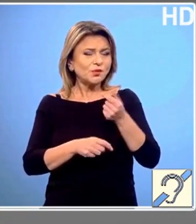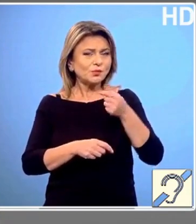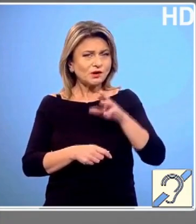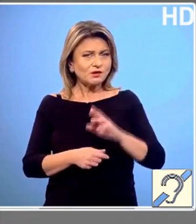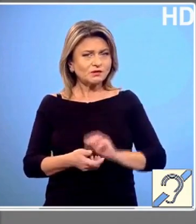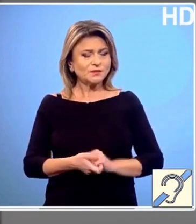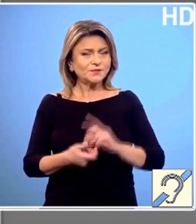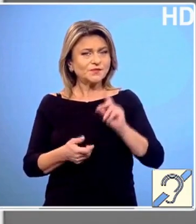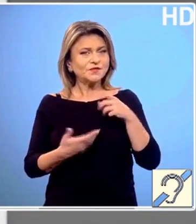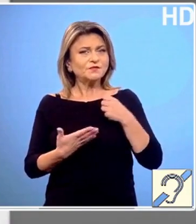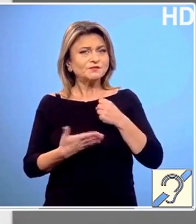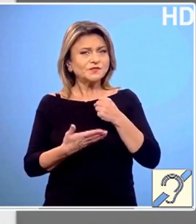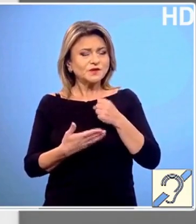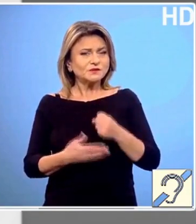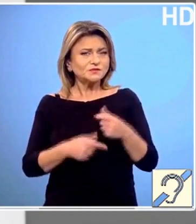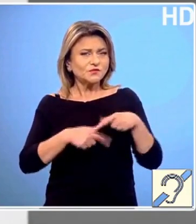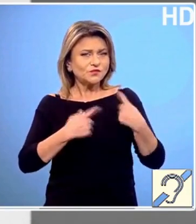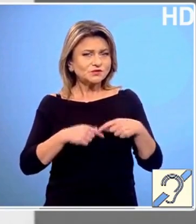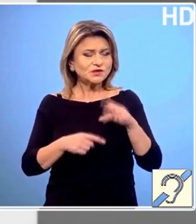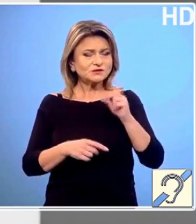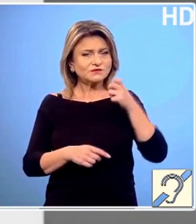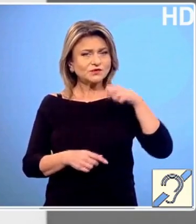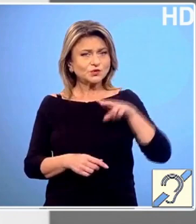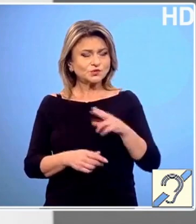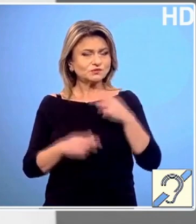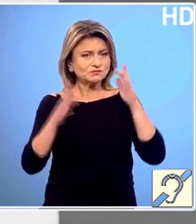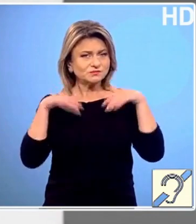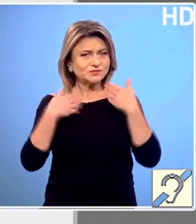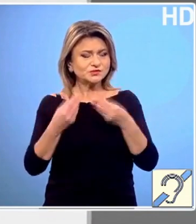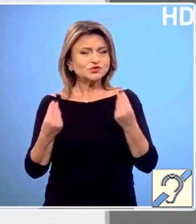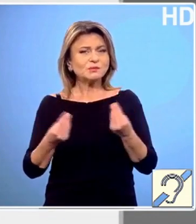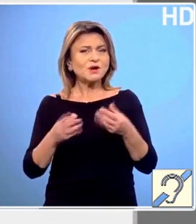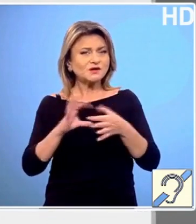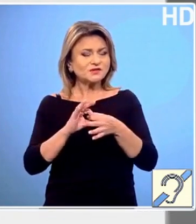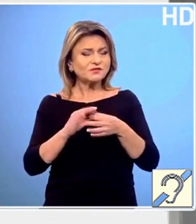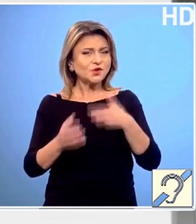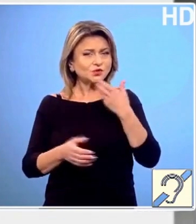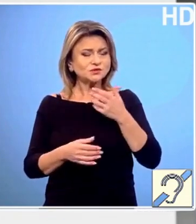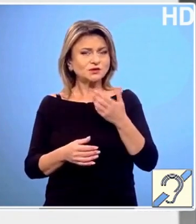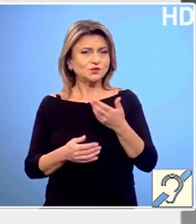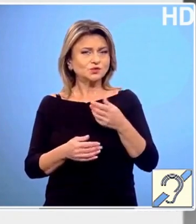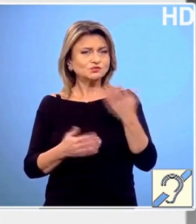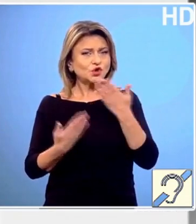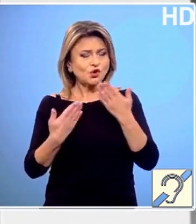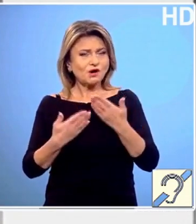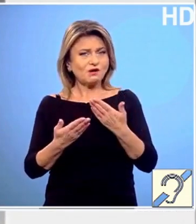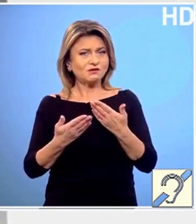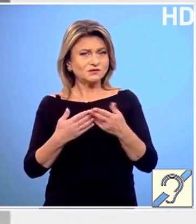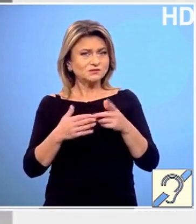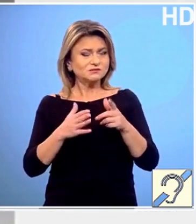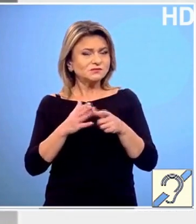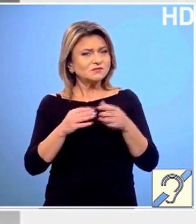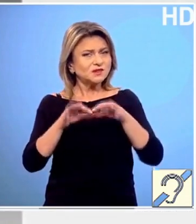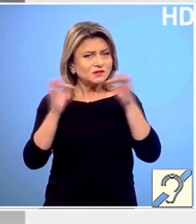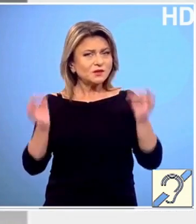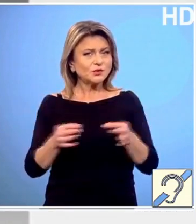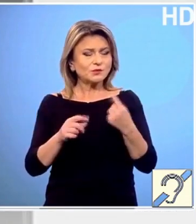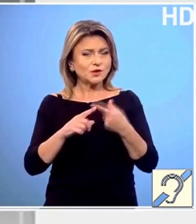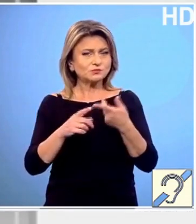Dan Voiculescu pentru Dezvoltarea României a premiat categoria cel mai activ Consiliu Școlar al elevilor cu trotinete, diplome și